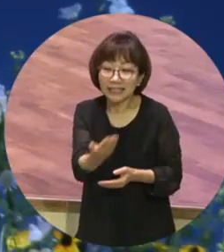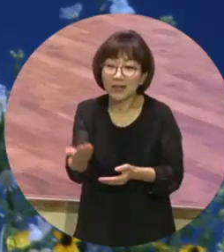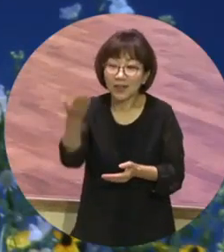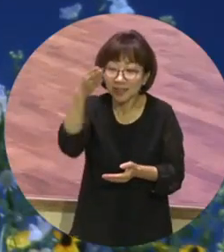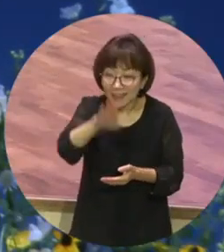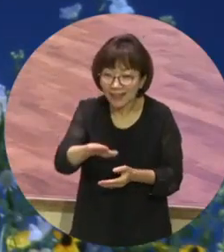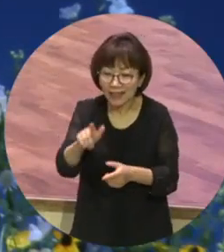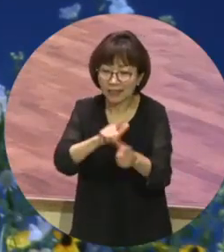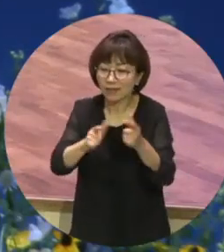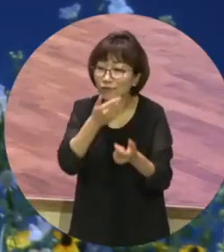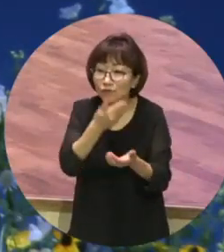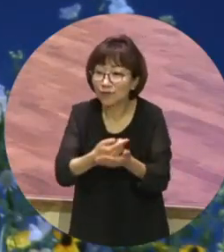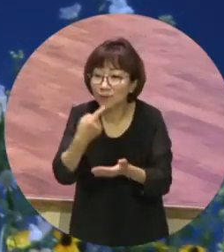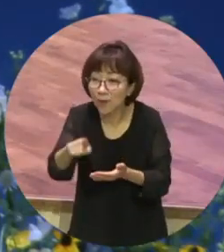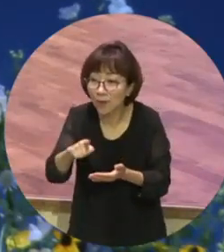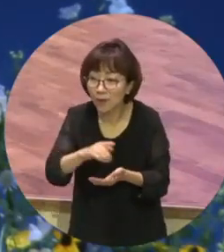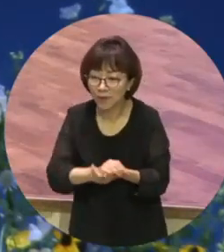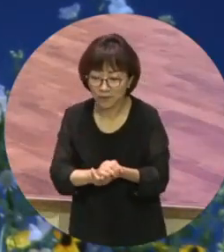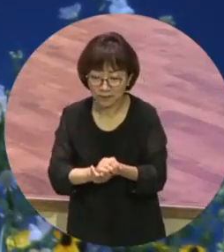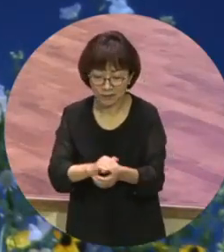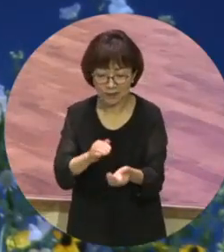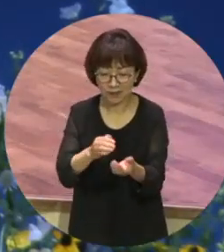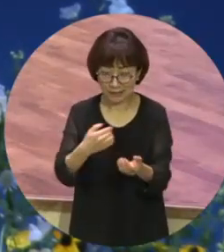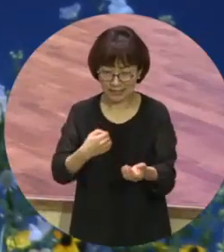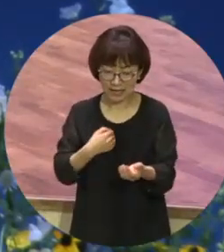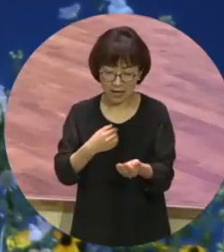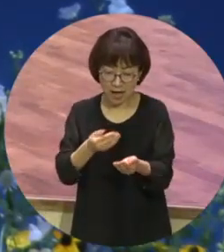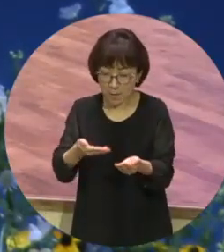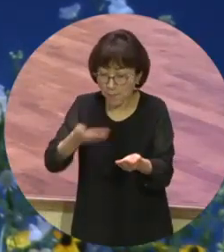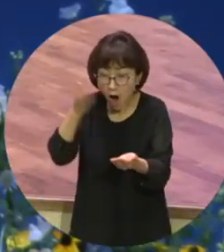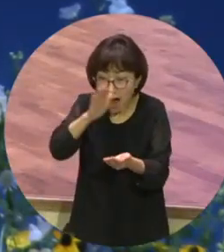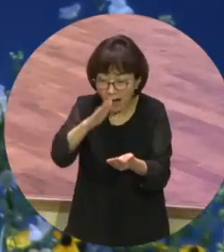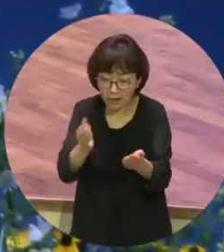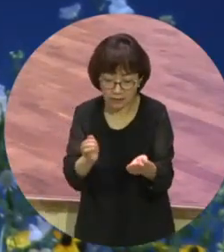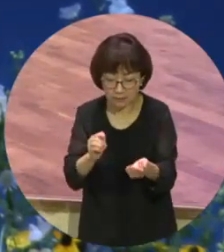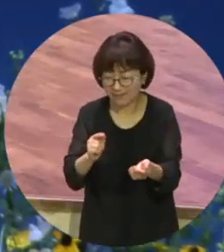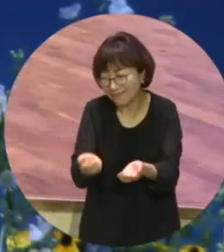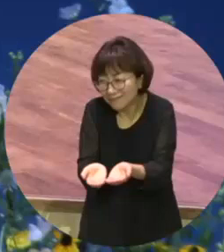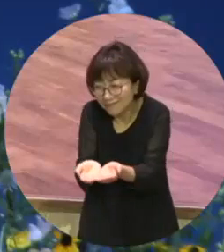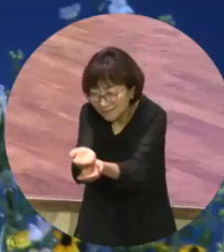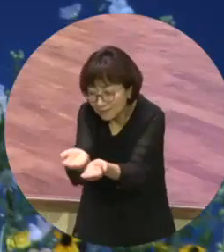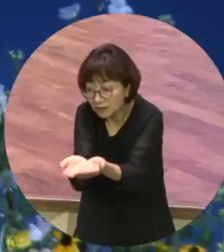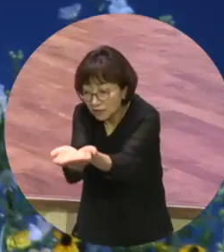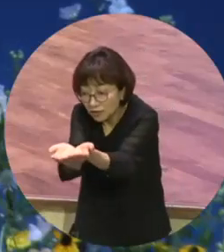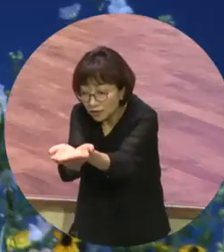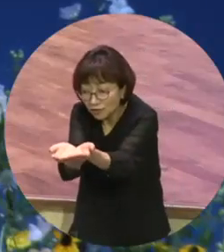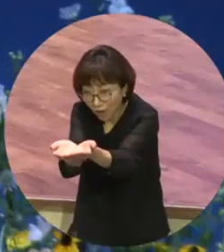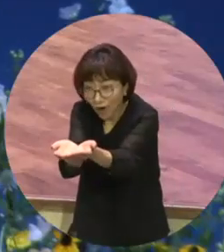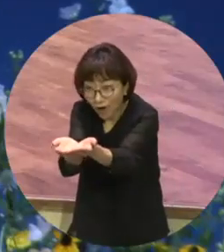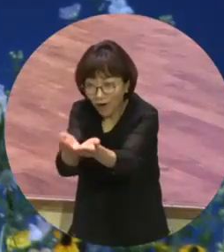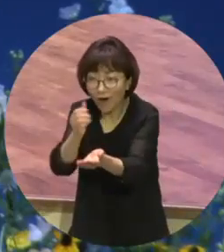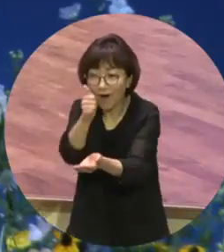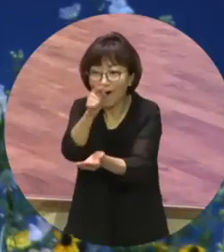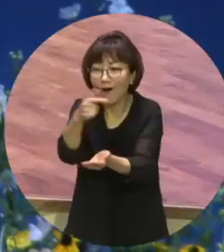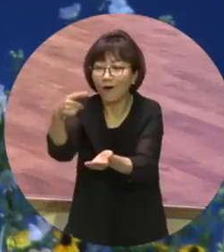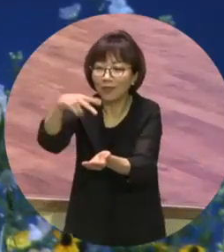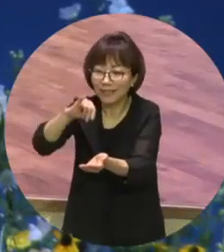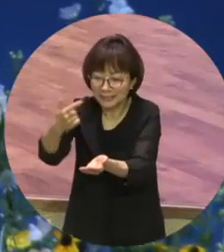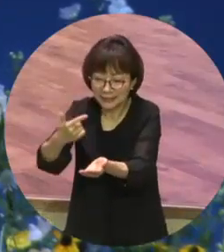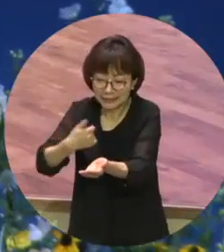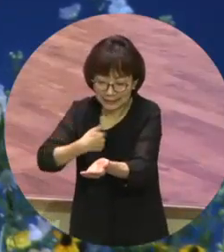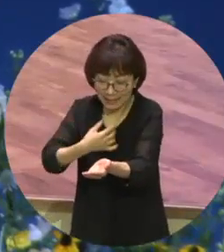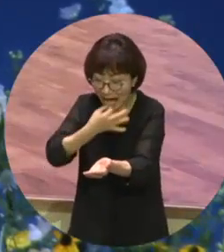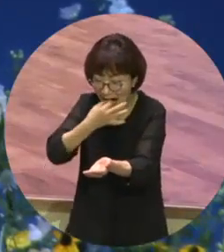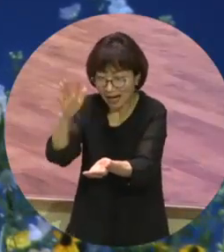일으켰다, 그런 헌신을 강조하죠. 이것도 오병이어 기적 속에 담겨져 있는 중요한 영적